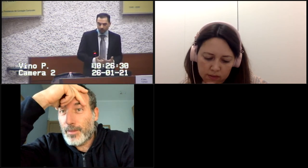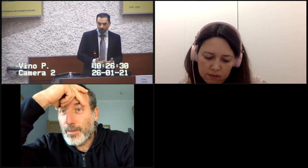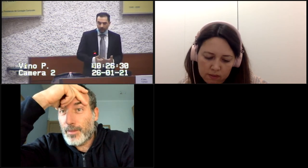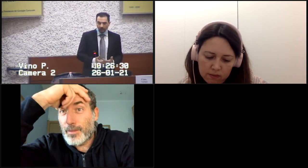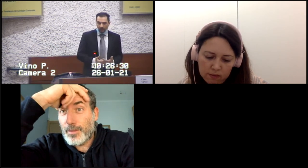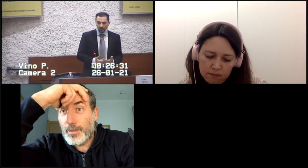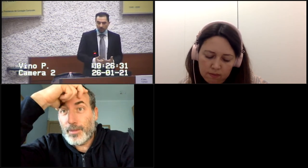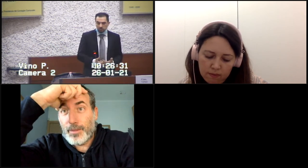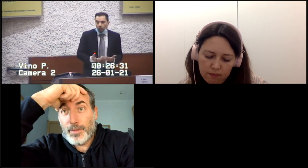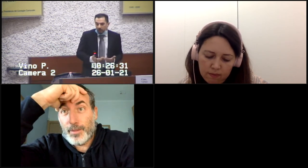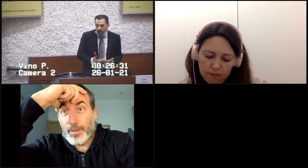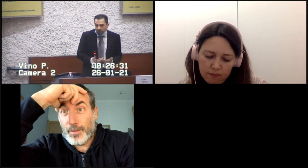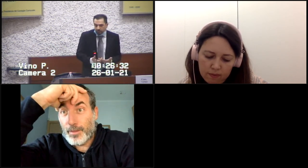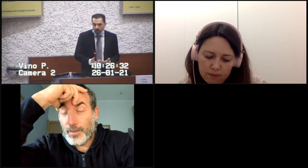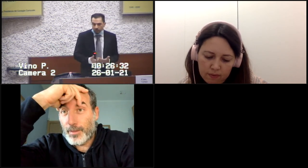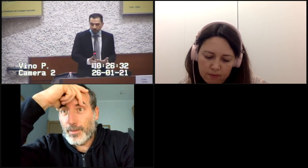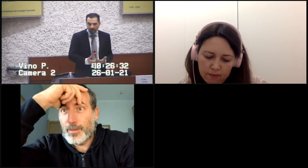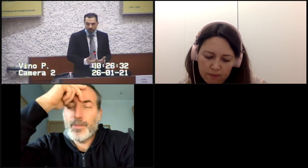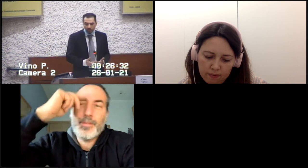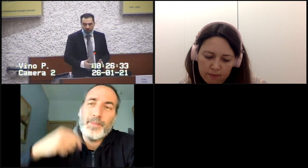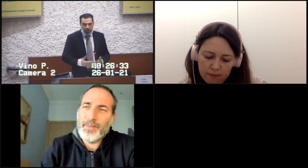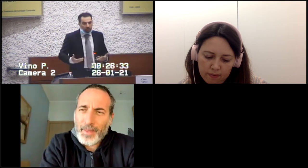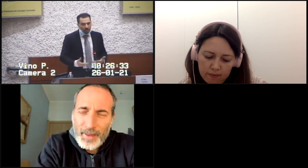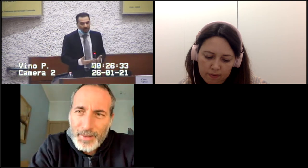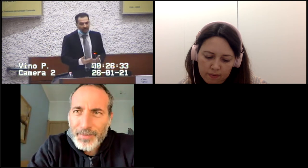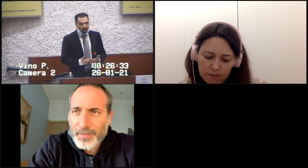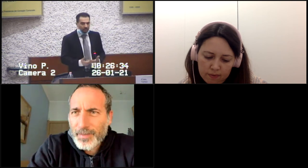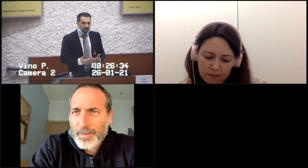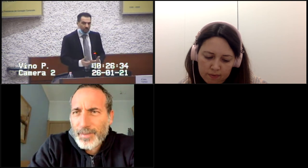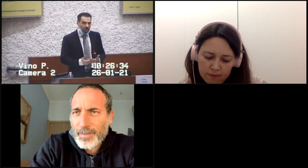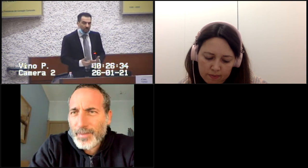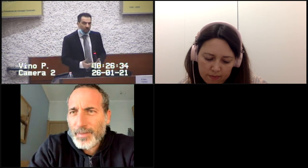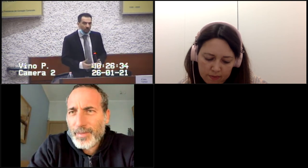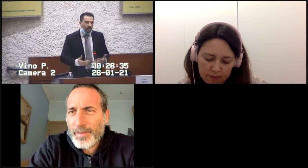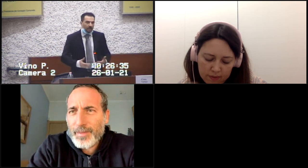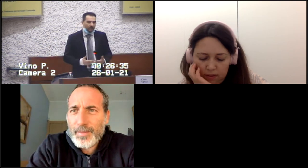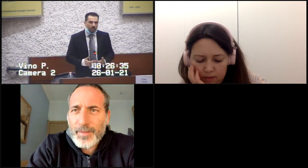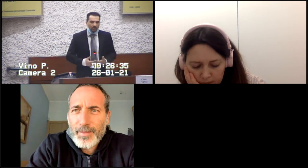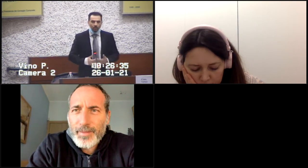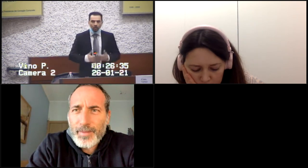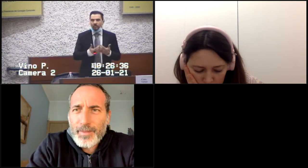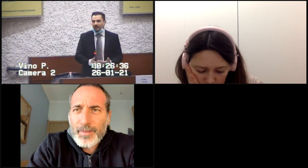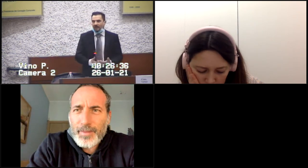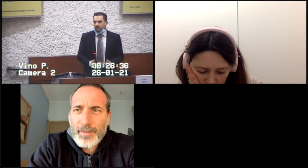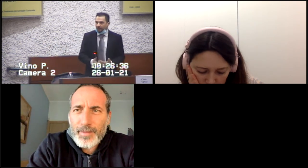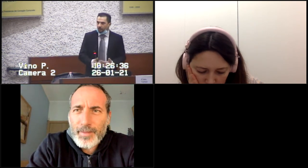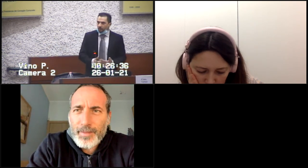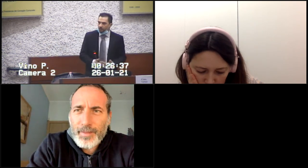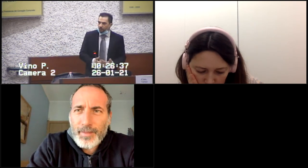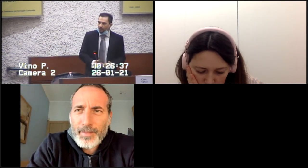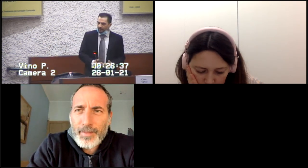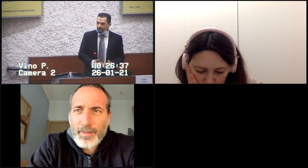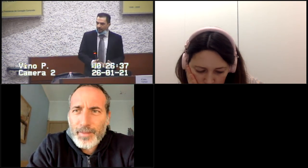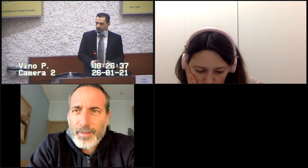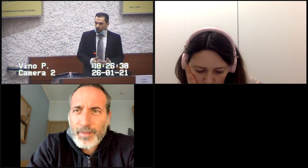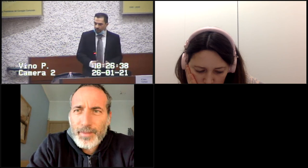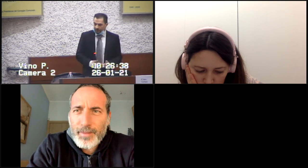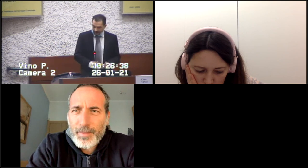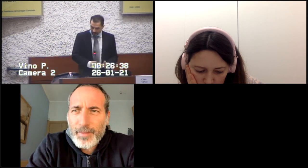più utile in questo momento magari fermarsi un attimino e ragionare un pochino più avanti per quanto